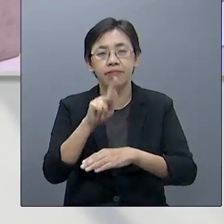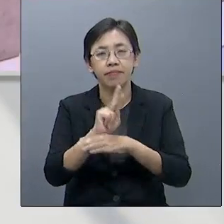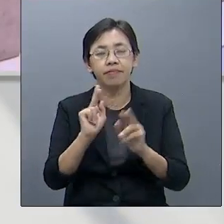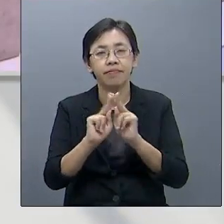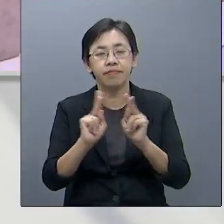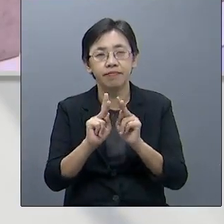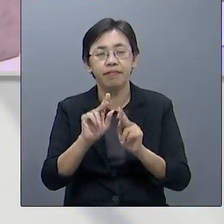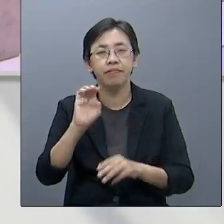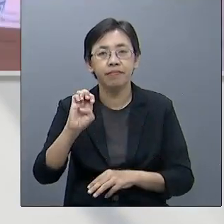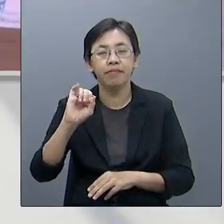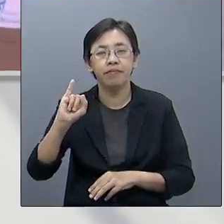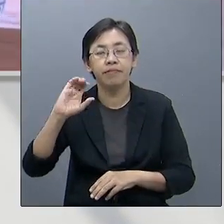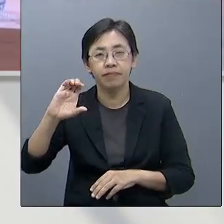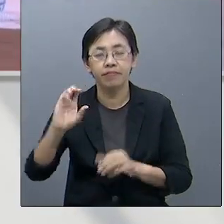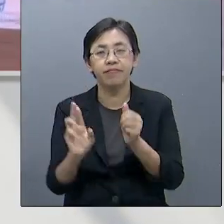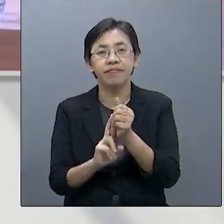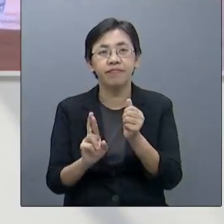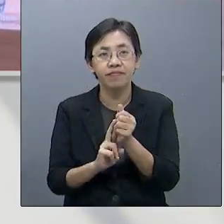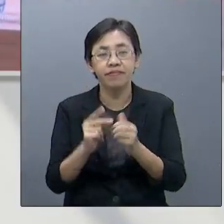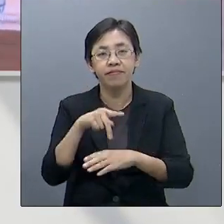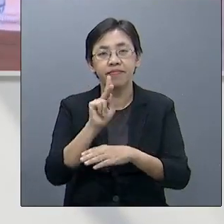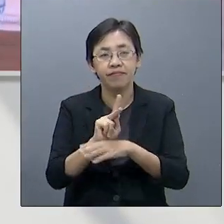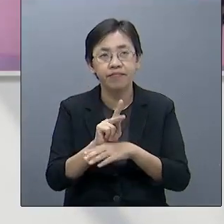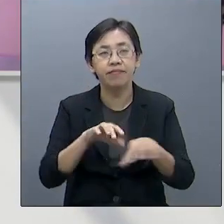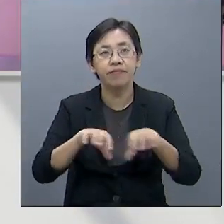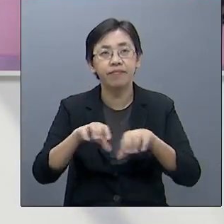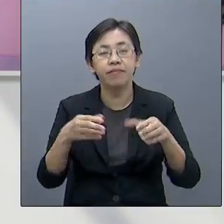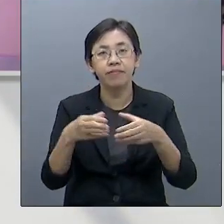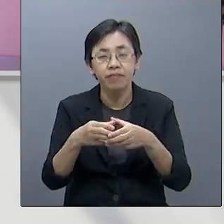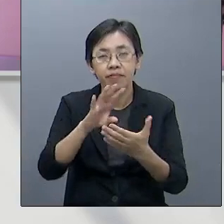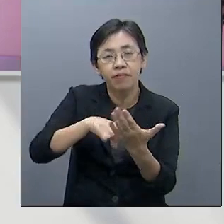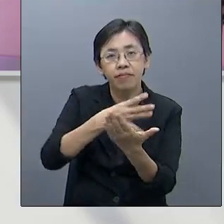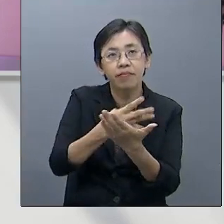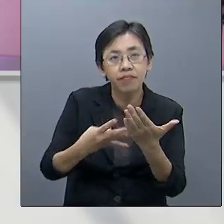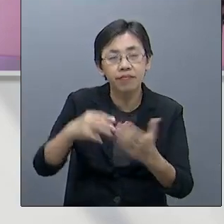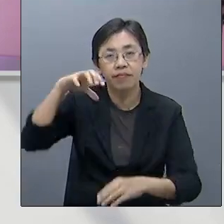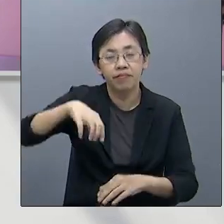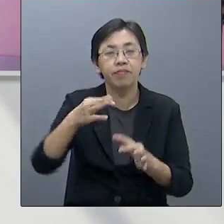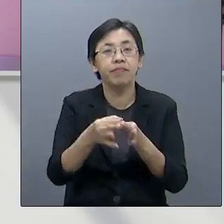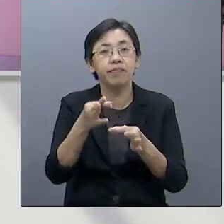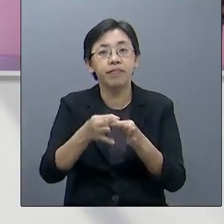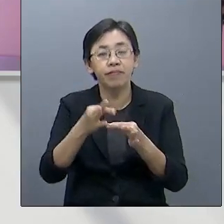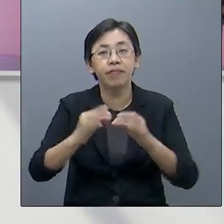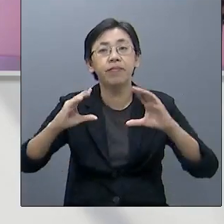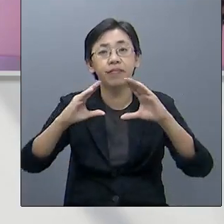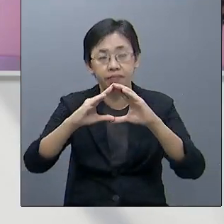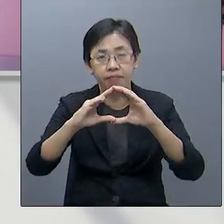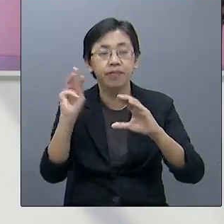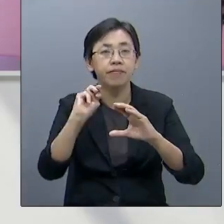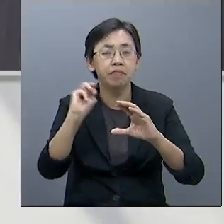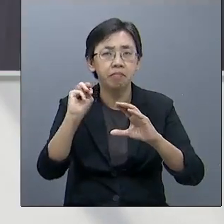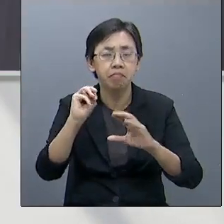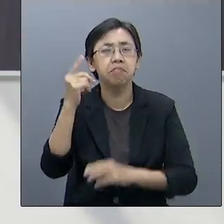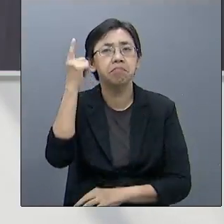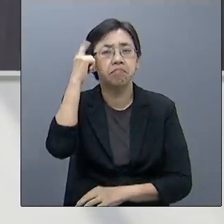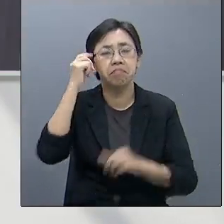าน EIC และรองผู้จัดการใหญ่ประธานเจ้าหน้าที่บริหารกลุ่มกลยุทธ์องค์กรธนาคารไทยพาณิชย์นะคะก็มองว่าปัญห